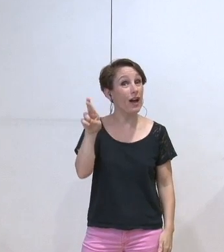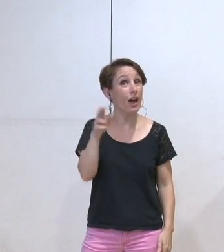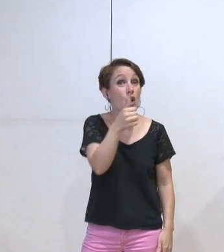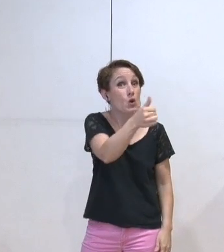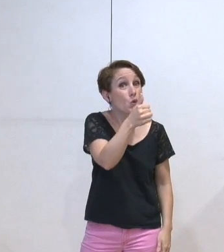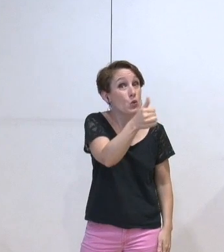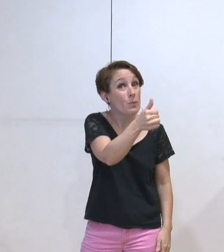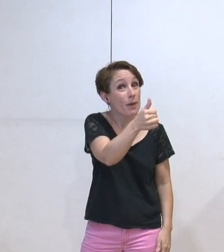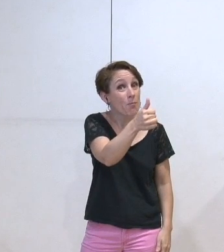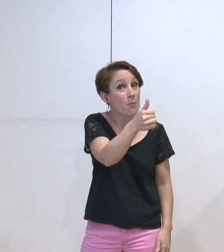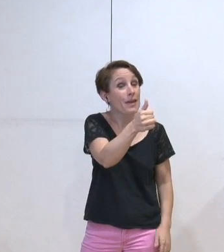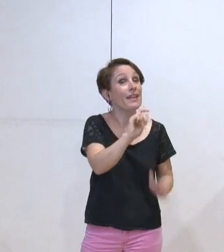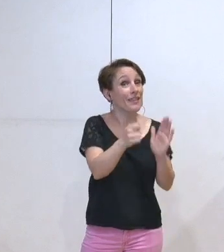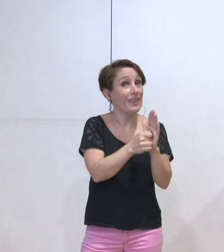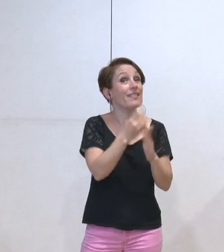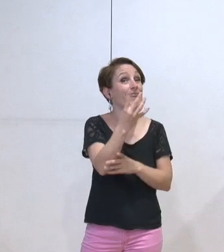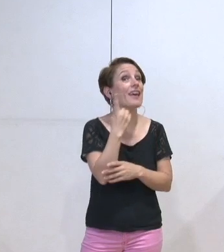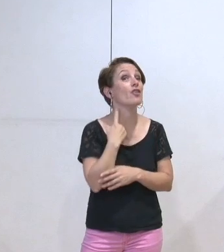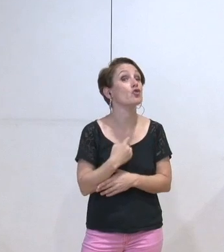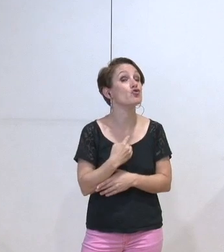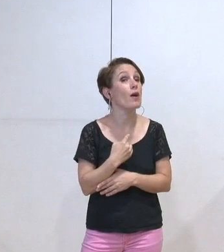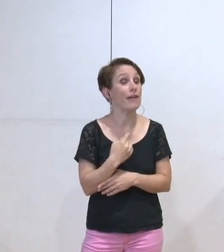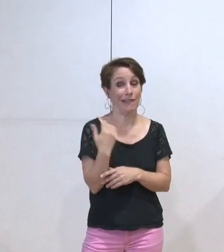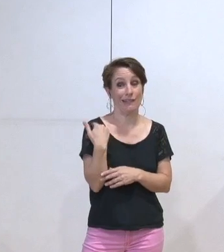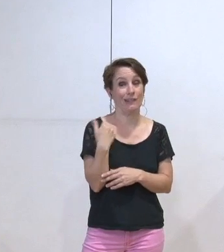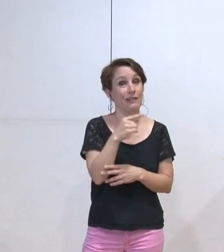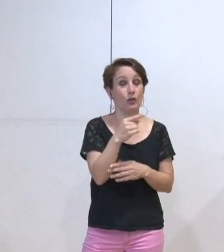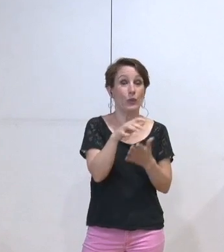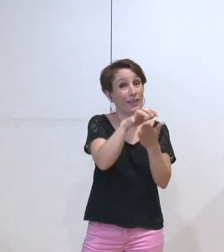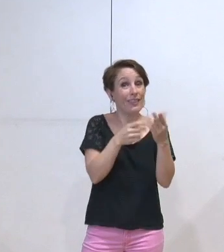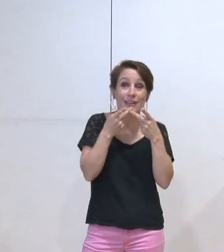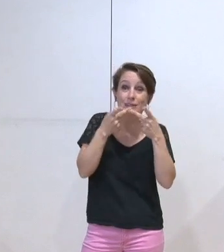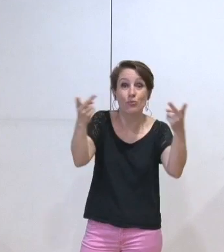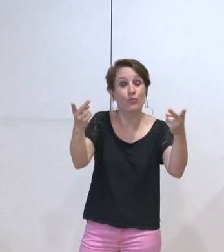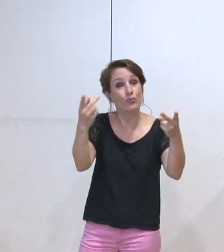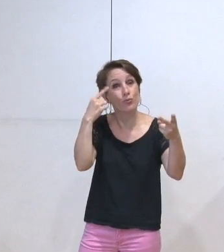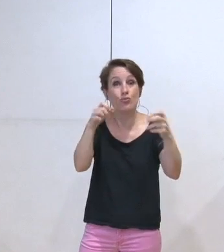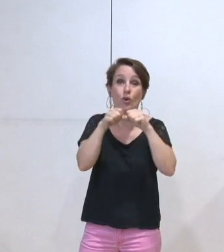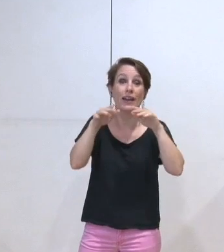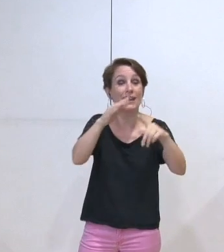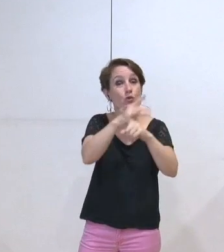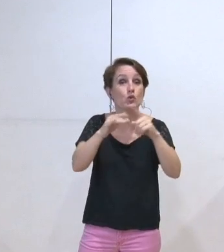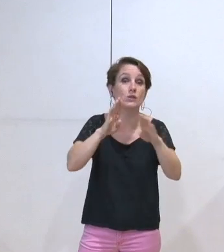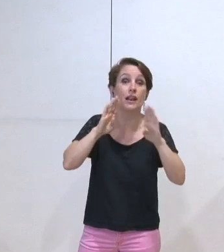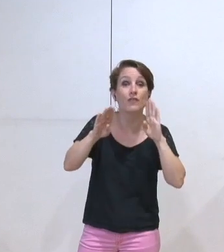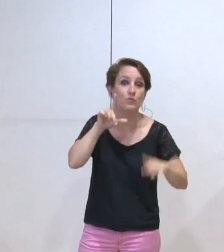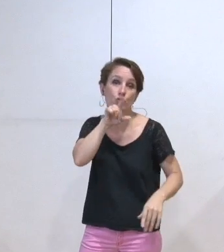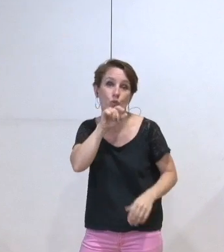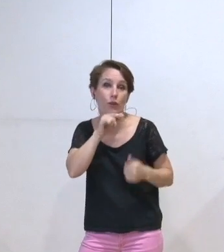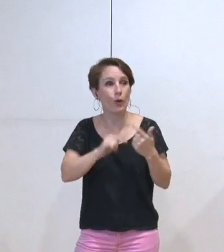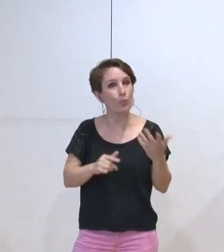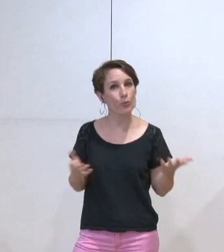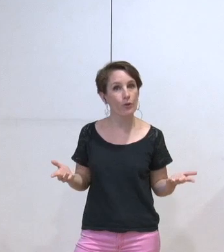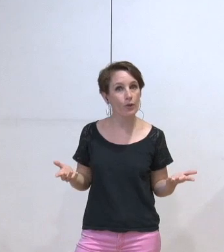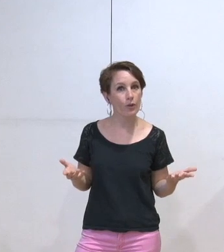publié le 4 juin dernier sur un réseau social bien connu c'est pas contradictoire avec ce que j'ai que sil passé un mois